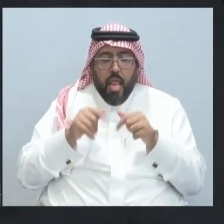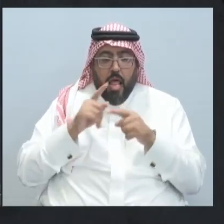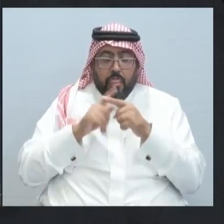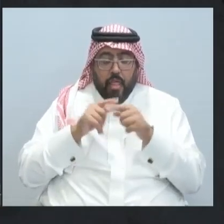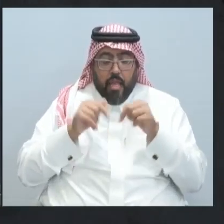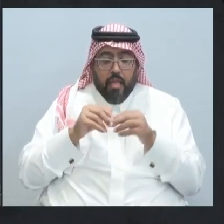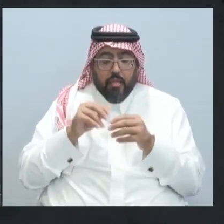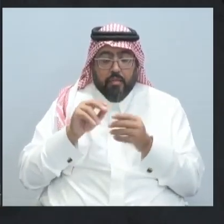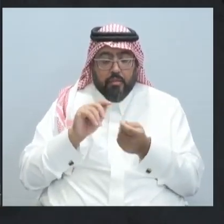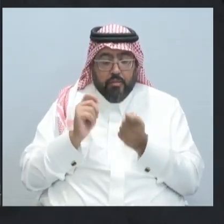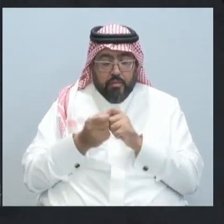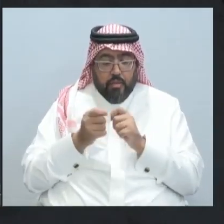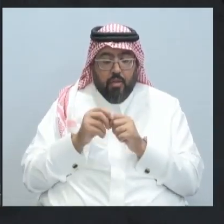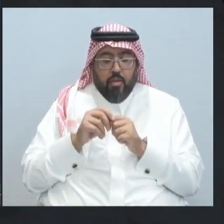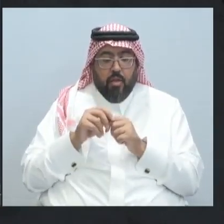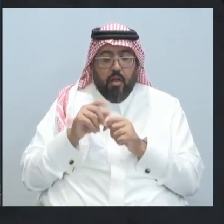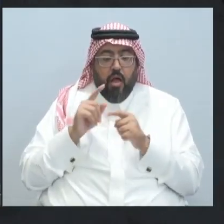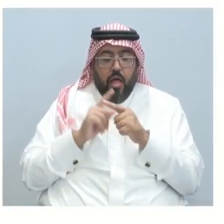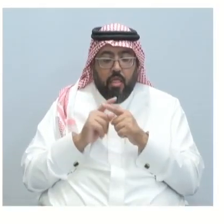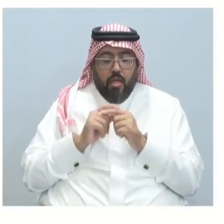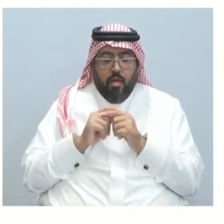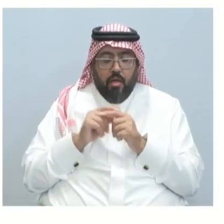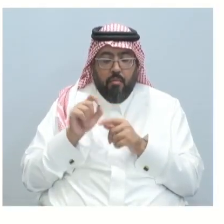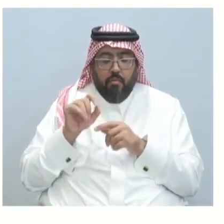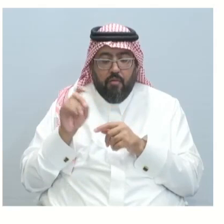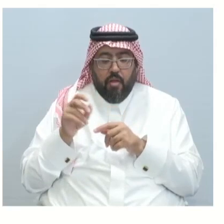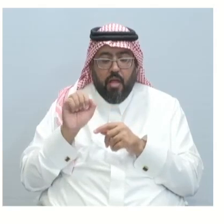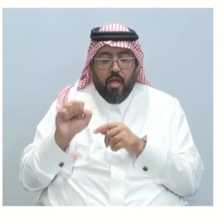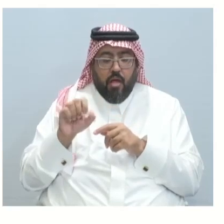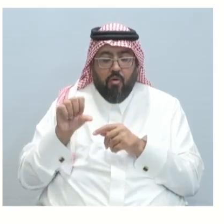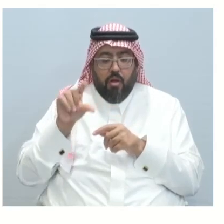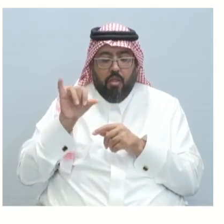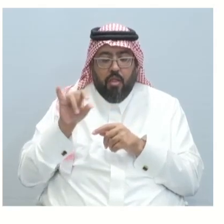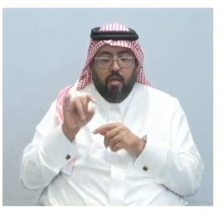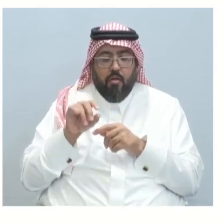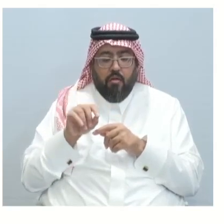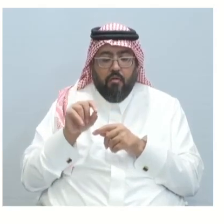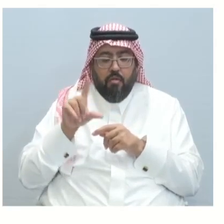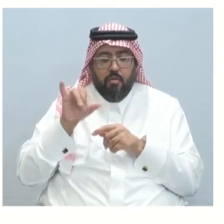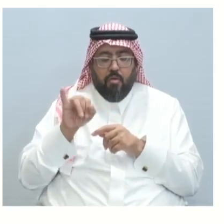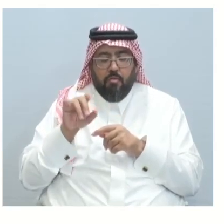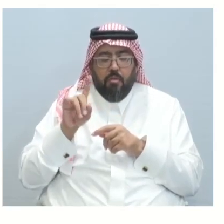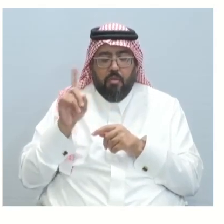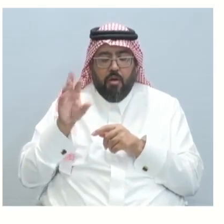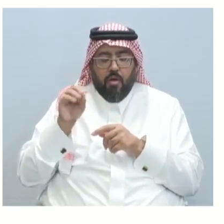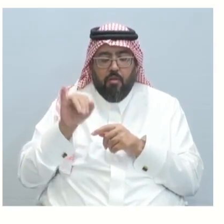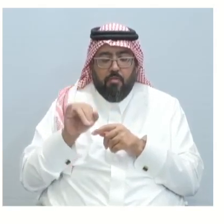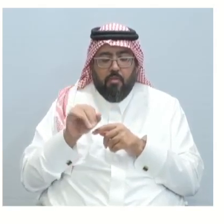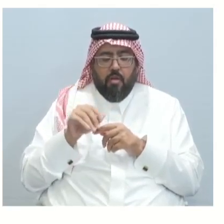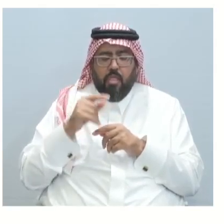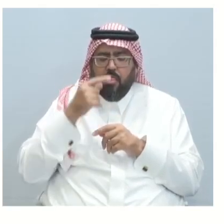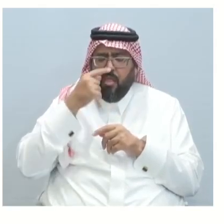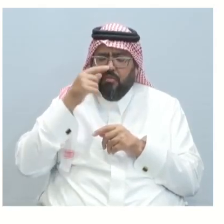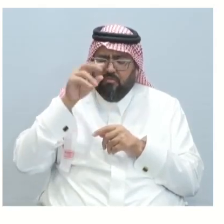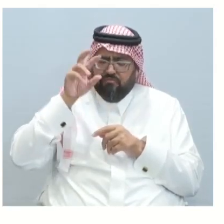ان تحسن وان تعدل هذا الخطا فنقول من فرط في حق والديه فلم يقم ببرهما لحقه الذل